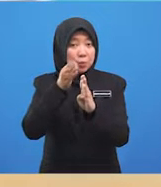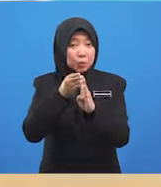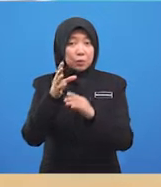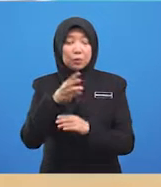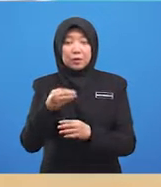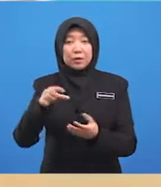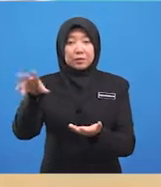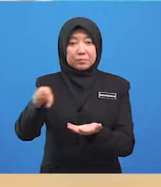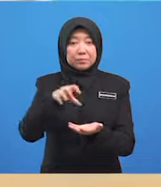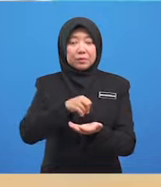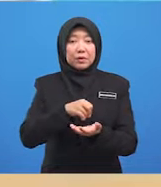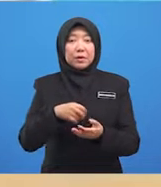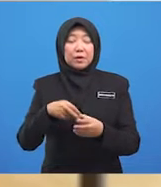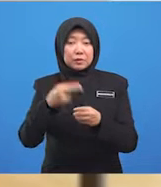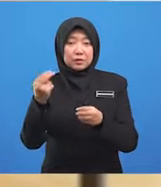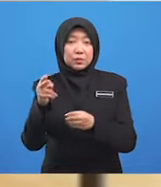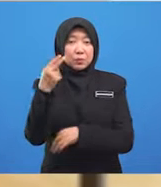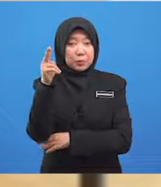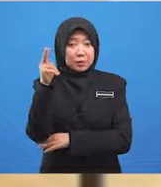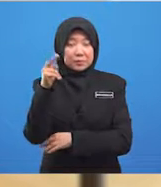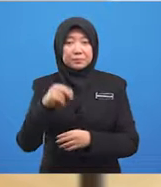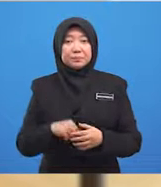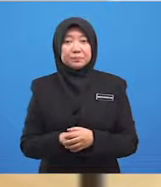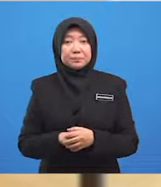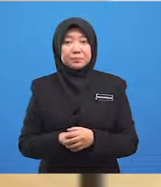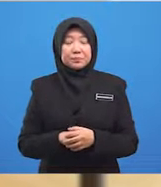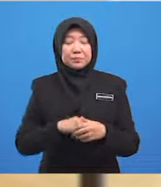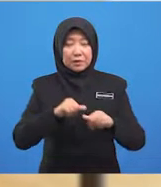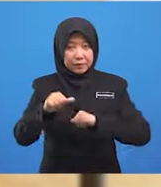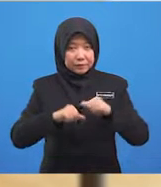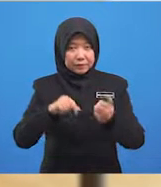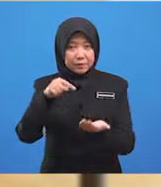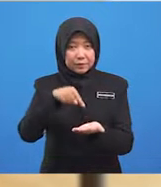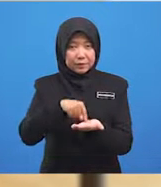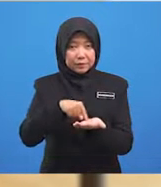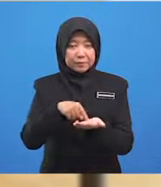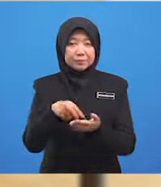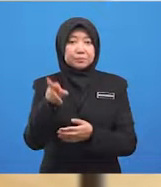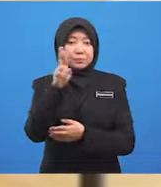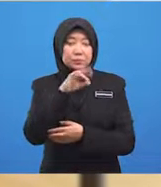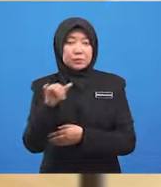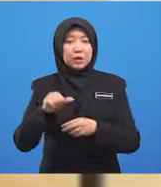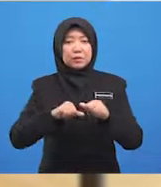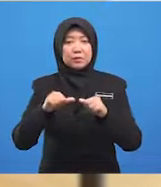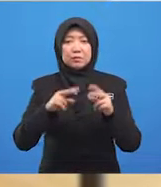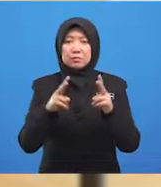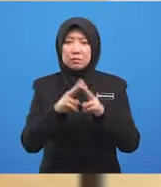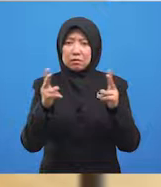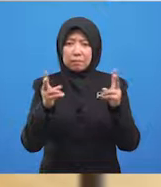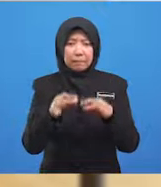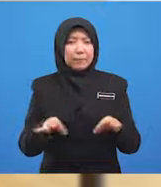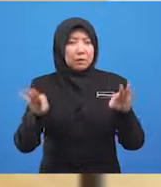memungut hasil hutan jadi bete ini merupakan Edward yang paling penting